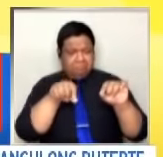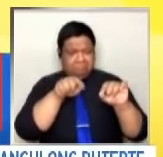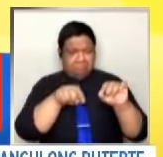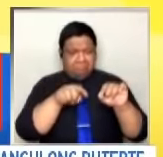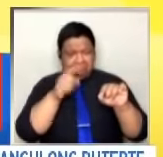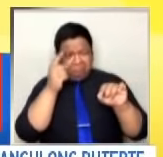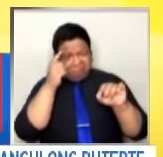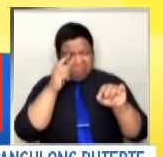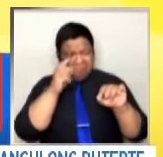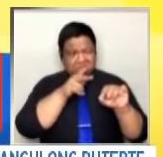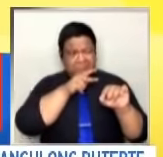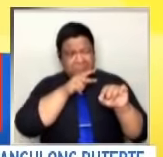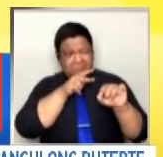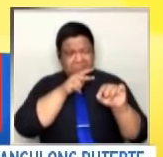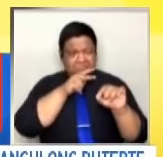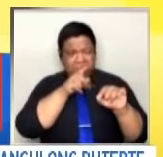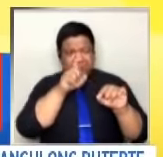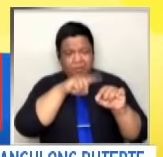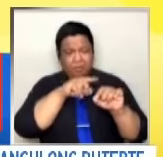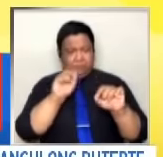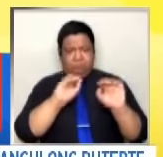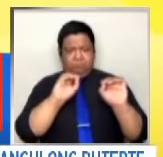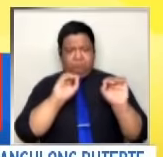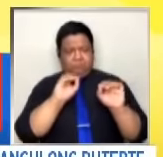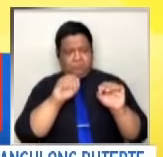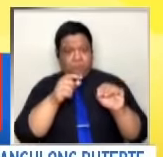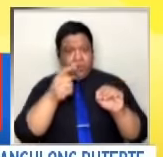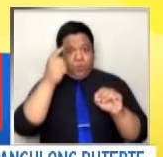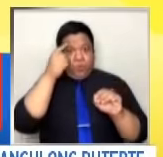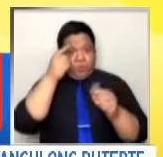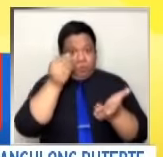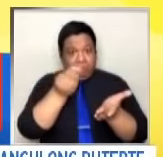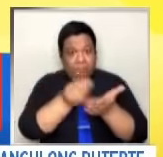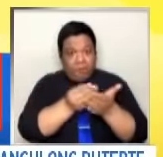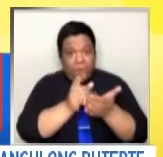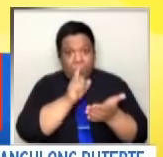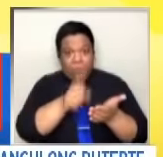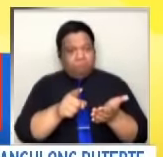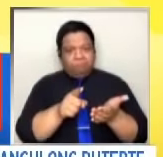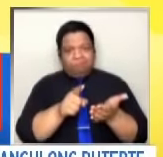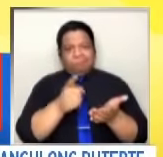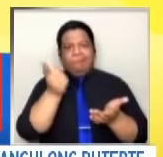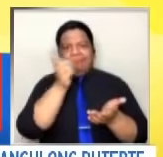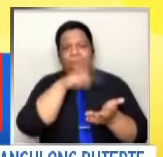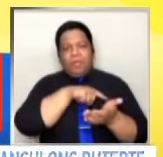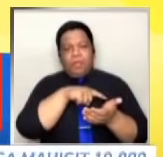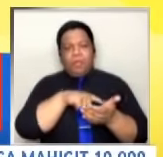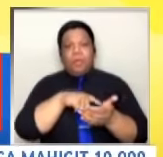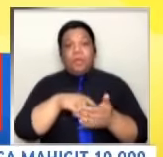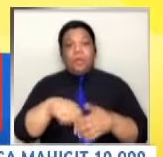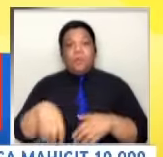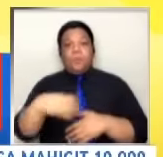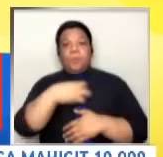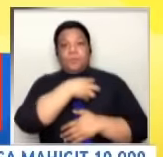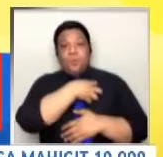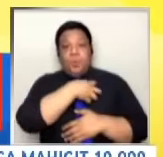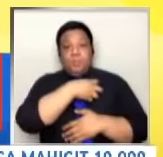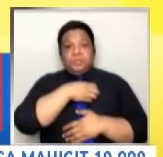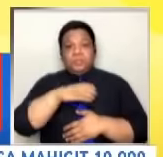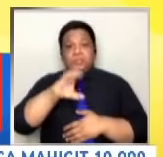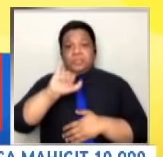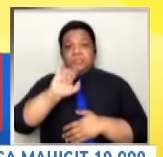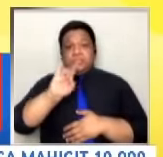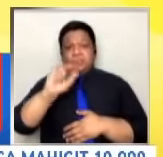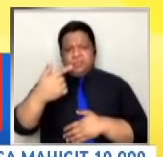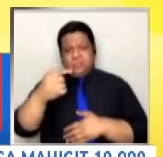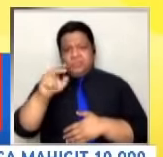ito, pero ang aakalain mong totoong pera, mga peke pala. Nakuha ito ng PNPCI-DGNCR kasama ng mga